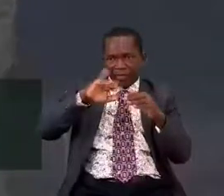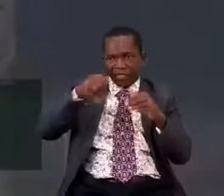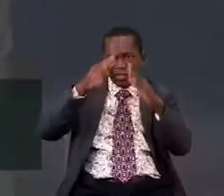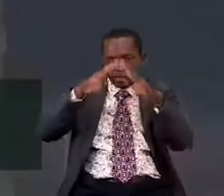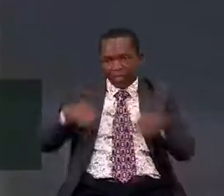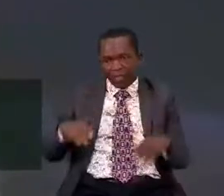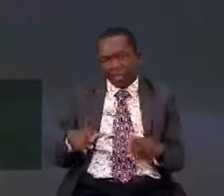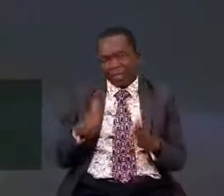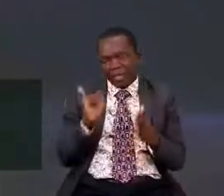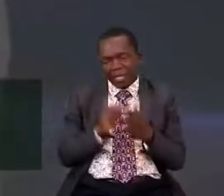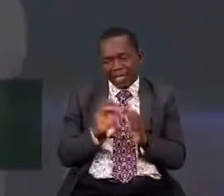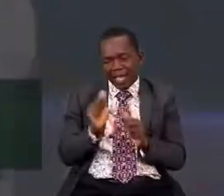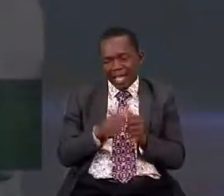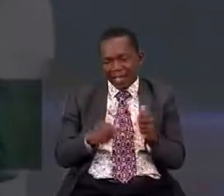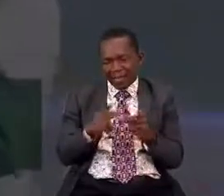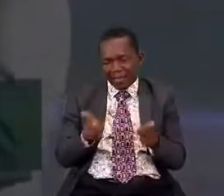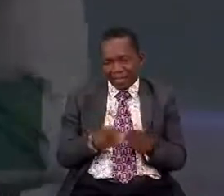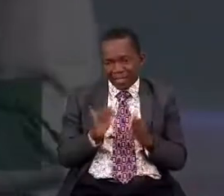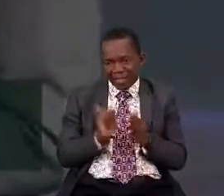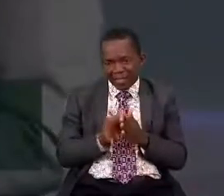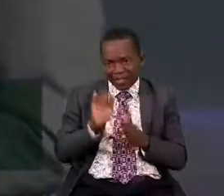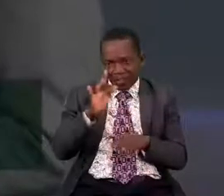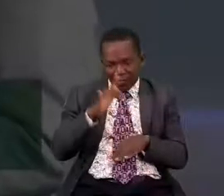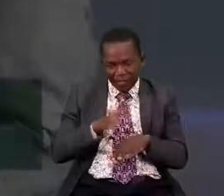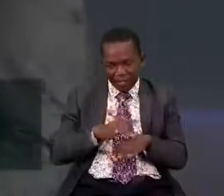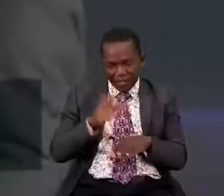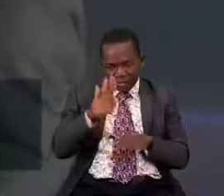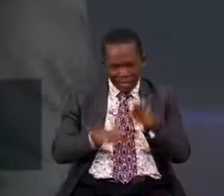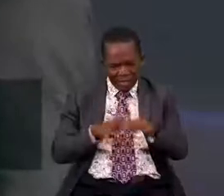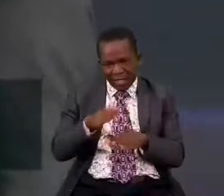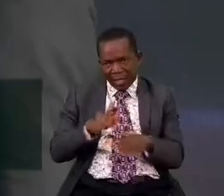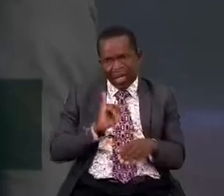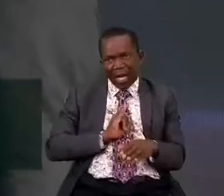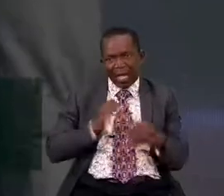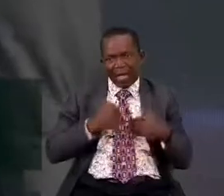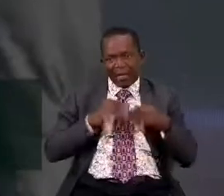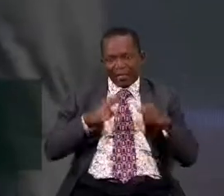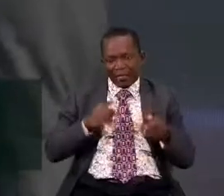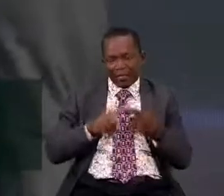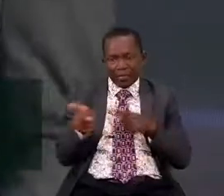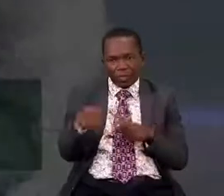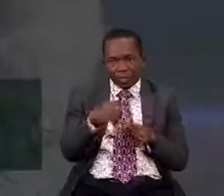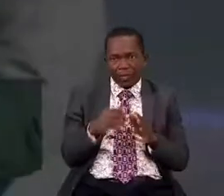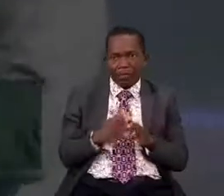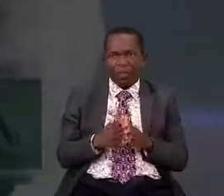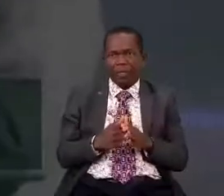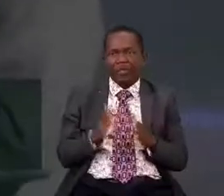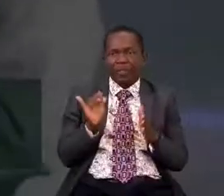en possession. Tu dois t'approprier cela. Parcours ta Bible. Vois